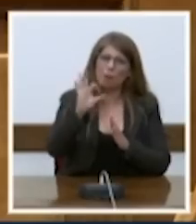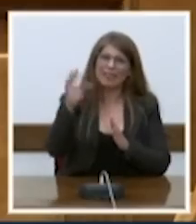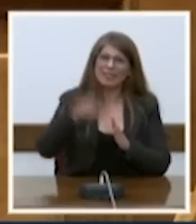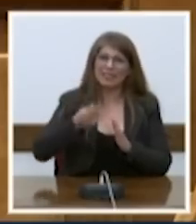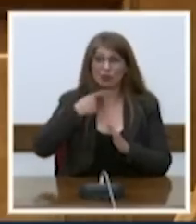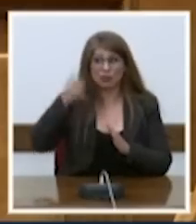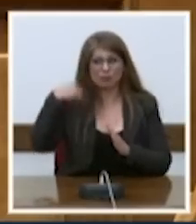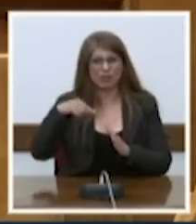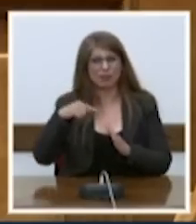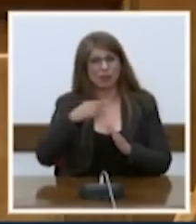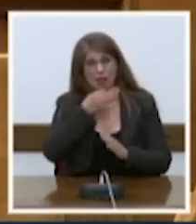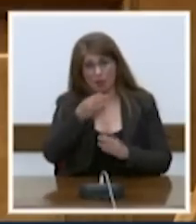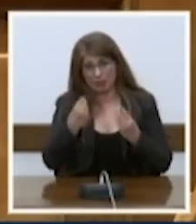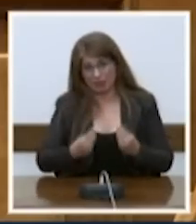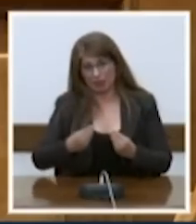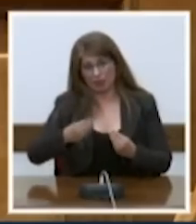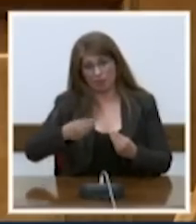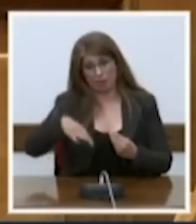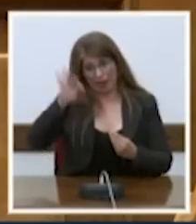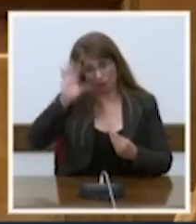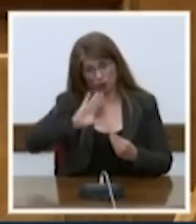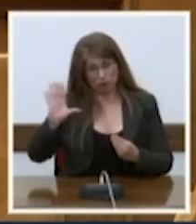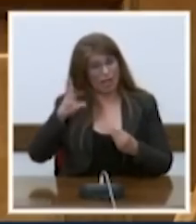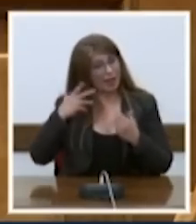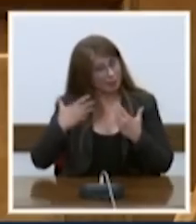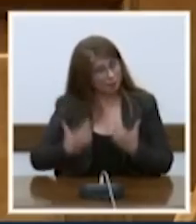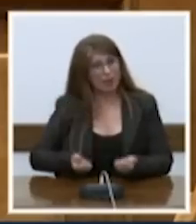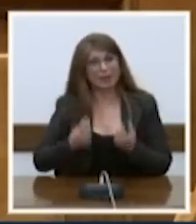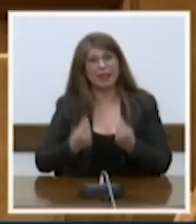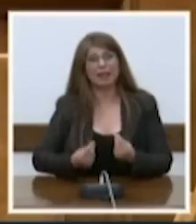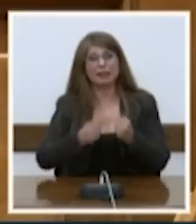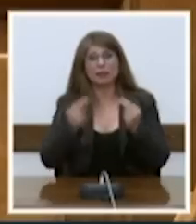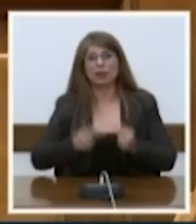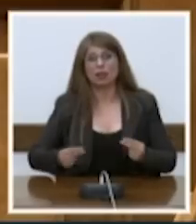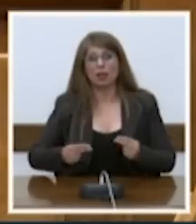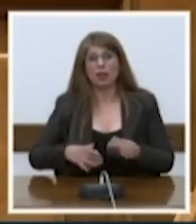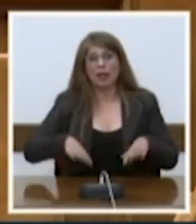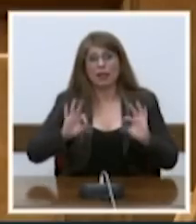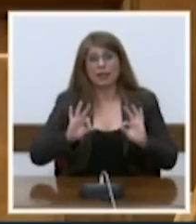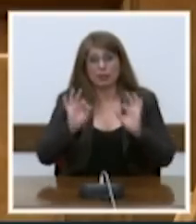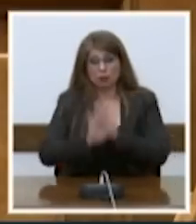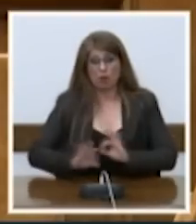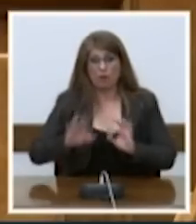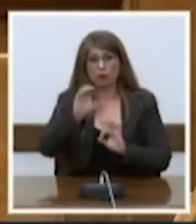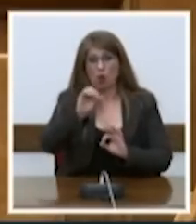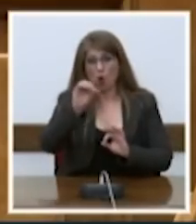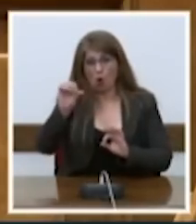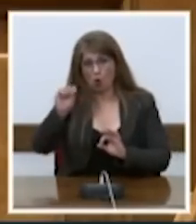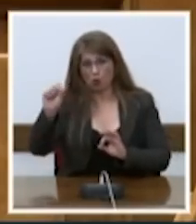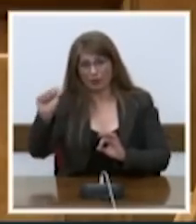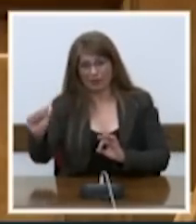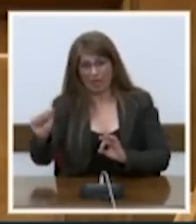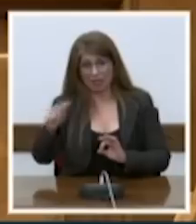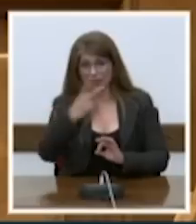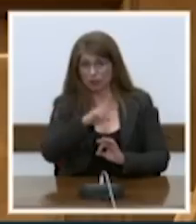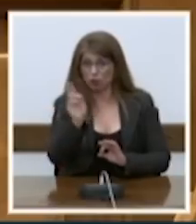Λέμε στην καλύτερη περίπτωση μόνο αν υπάρξει καλύτερα επίδοση από τις αρχικές προβλέψεις του ΟΣΑ και τις δικές σας και ο